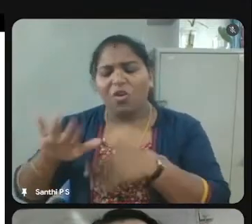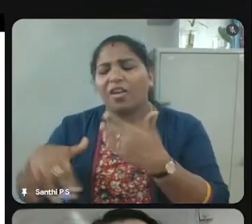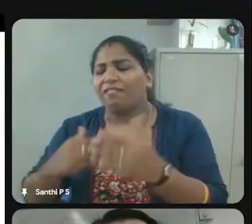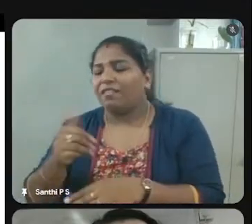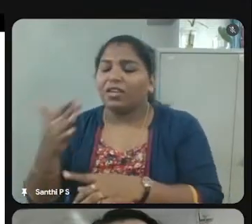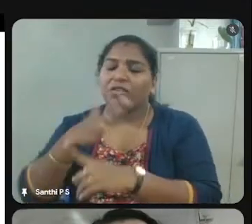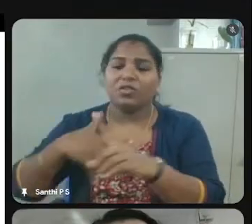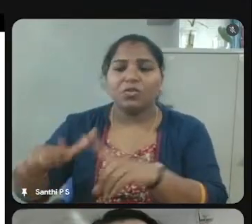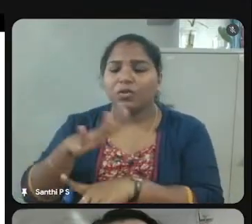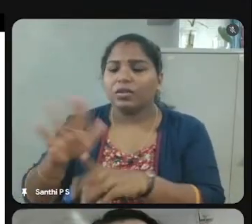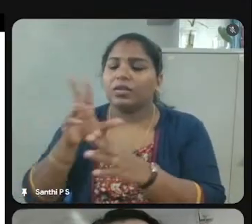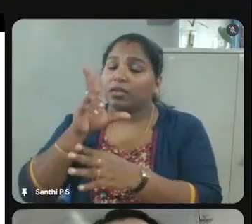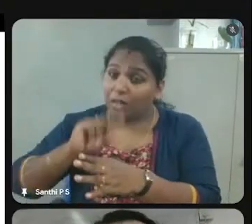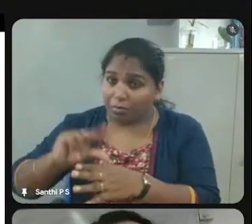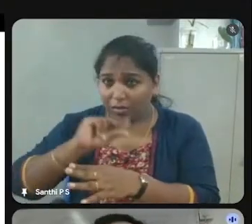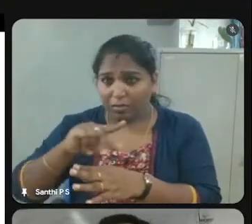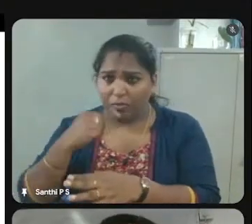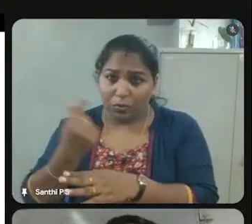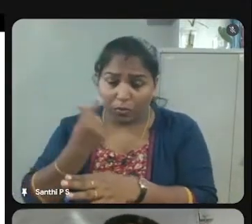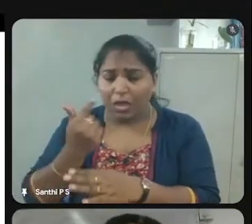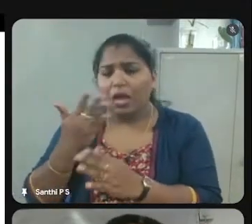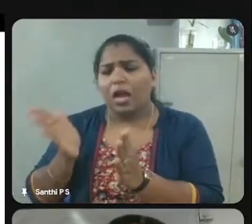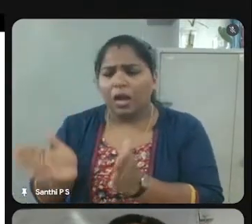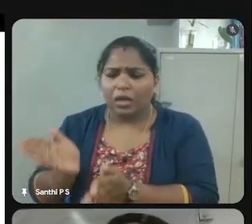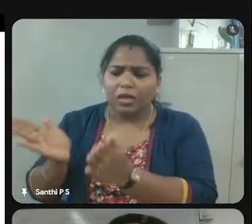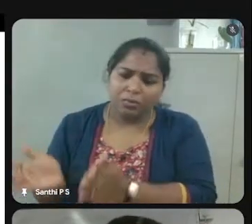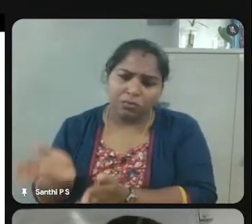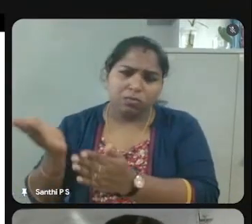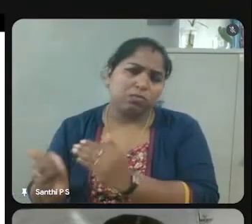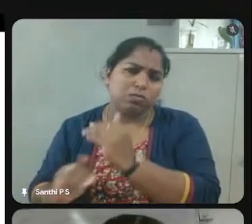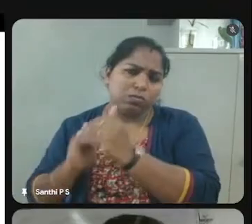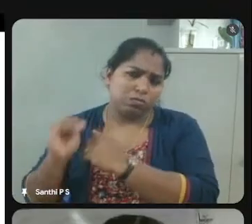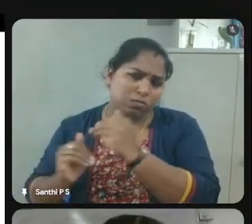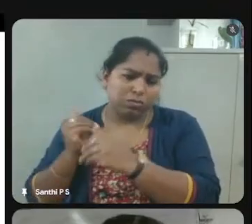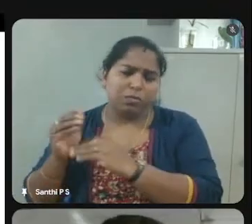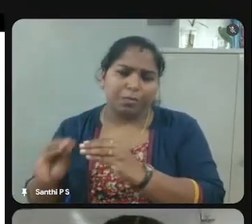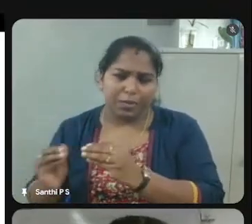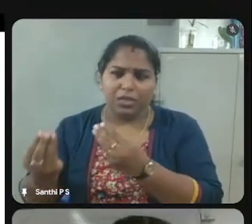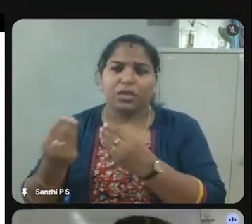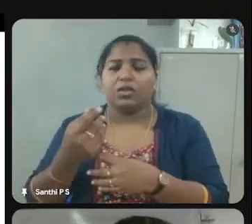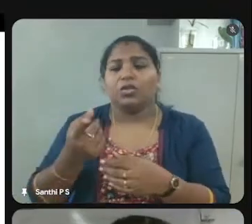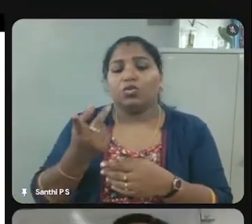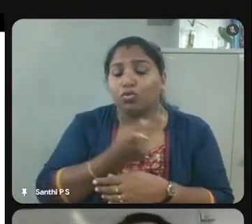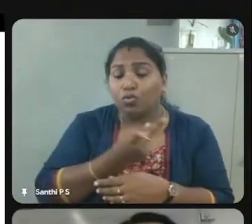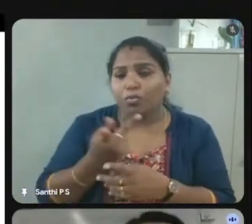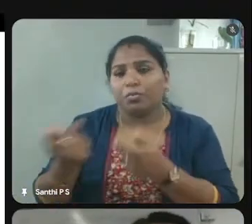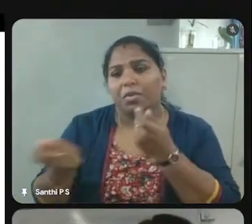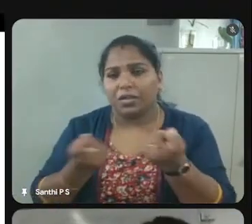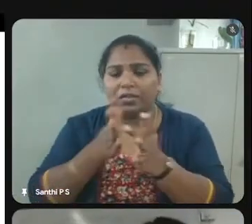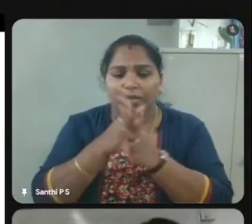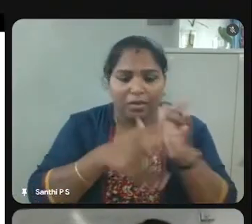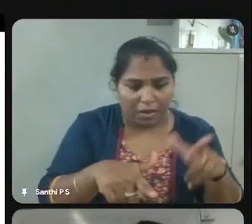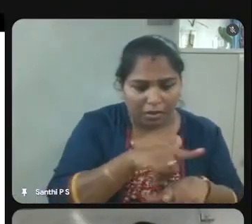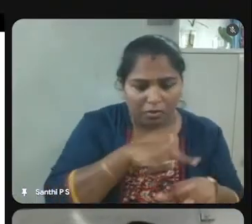സിറ്റുവേഷൻസ് പോകുമ്പോഴോ സംസാരം ഉള്ള കുട്ടിയാണെങ്കിൽ അതോടെ പ്രോത്സാഹിപ്പിച്ച് മുന്നോട്ട് കൊണ്ടുവരാനായിട്ട് ശ്രമിക്കുക. രണ്ടും മാനേജ് ചെയ്ത് പോകാൻ പറ്റുന്നത്